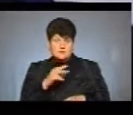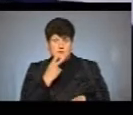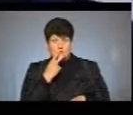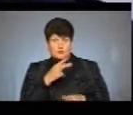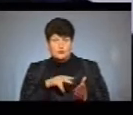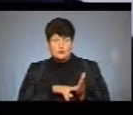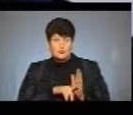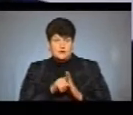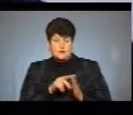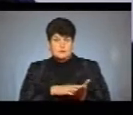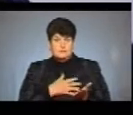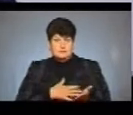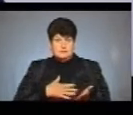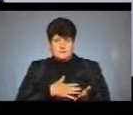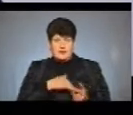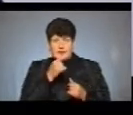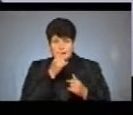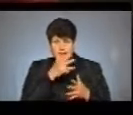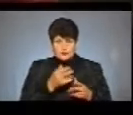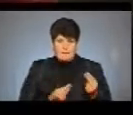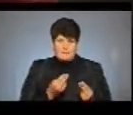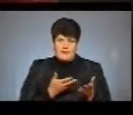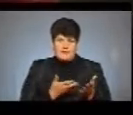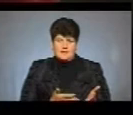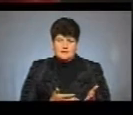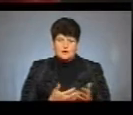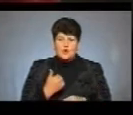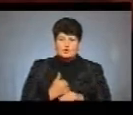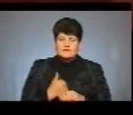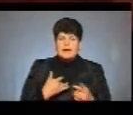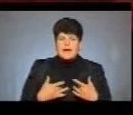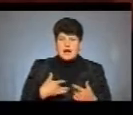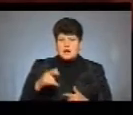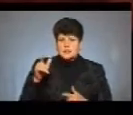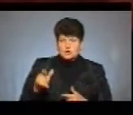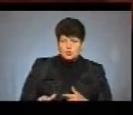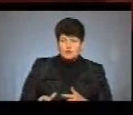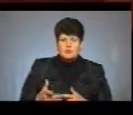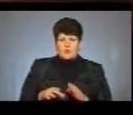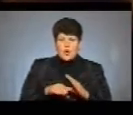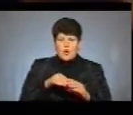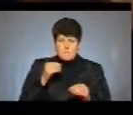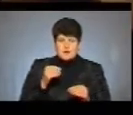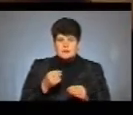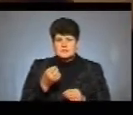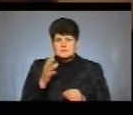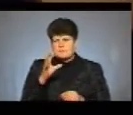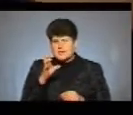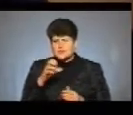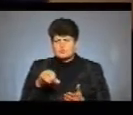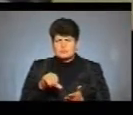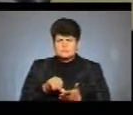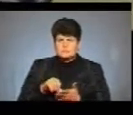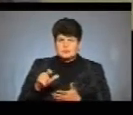починають тремтіти, тому що неможливо її переграти. Головних акторів на ролі Макса та Соні обирали з понад 500